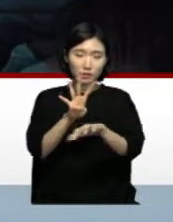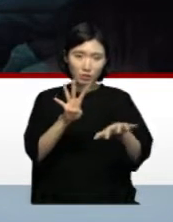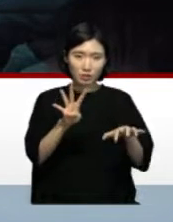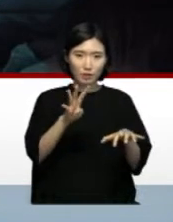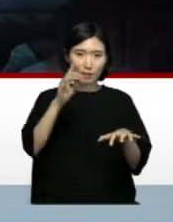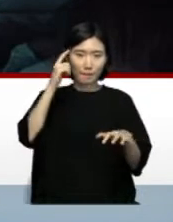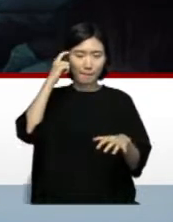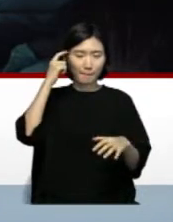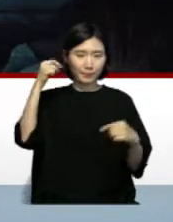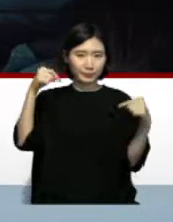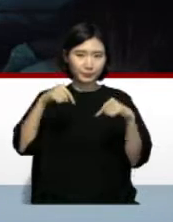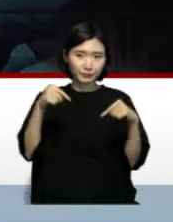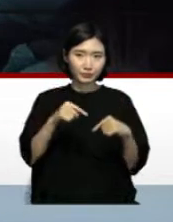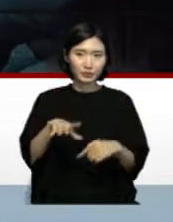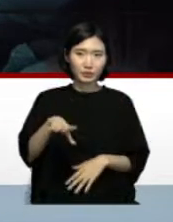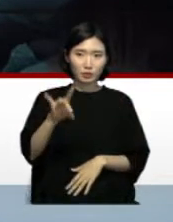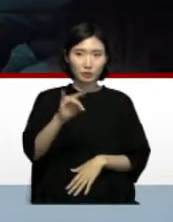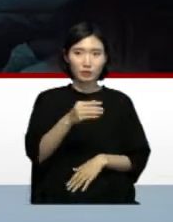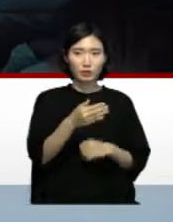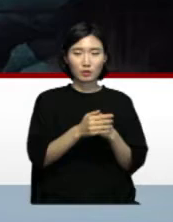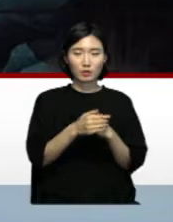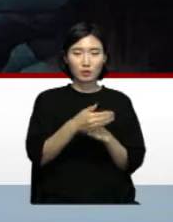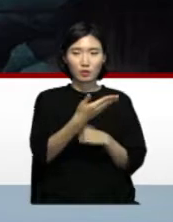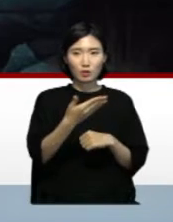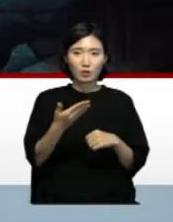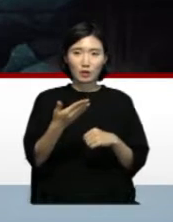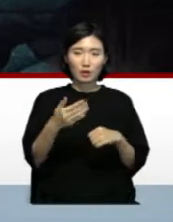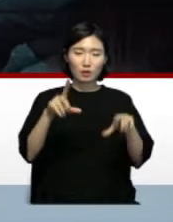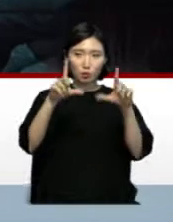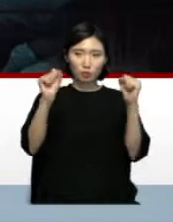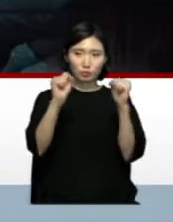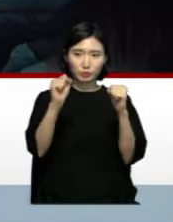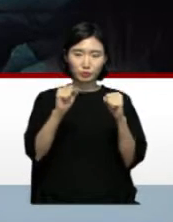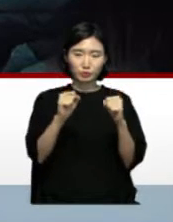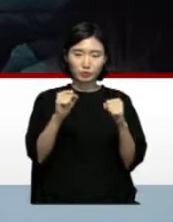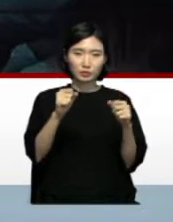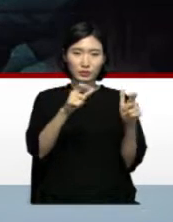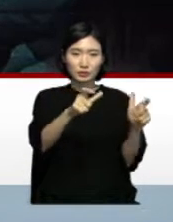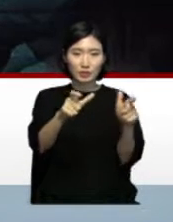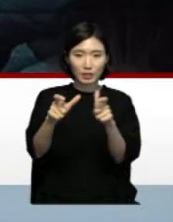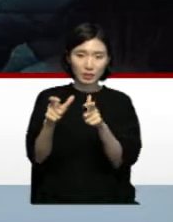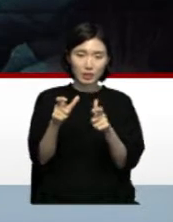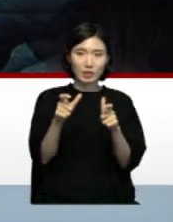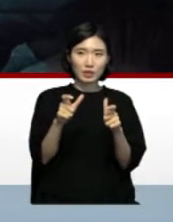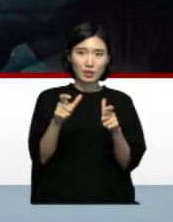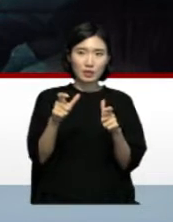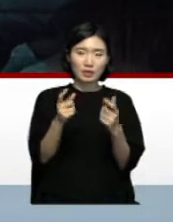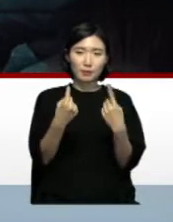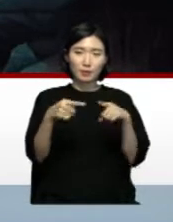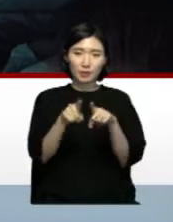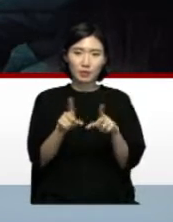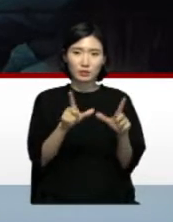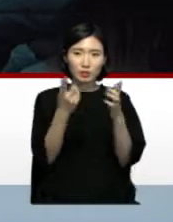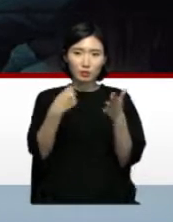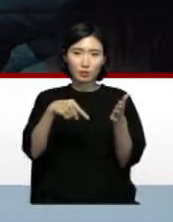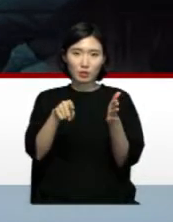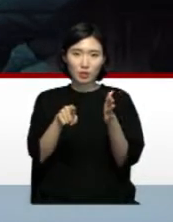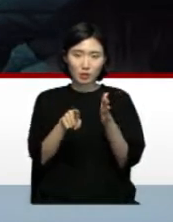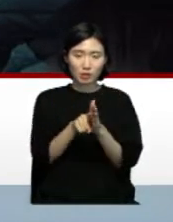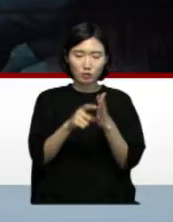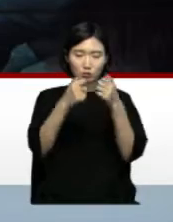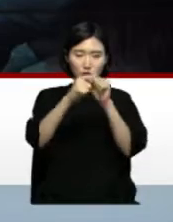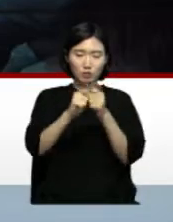맞댔습니다. 처음으로 열린 동북사구 시민 페스티벌에서 각 자치단체장들은 상생을 위한 구체적인